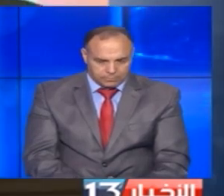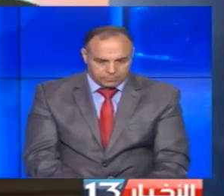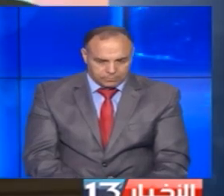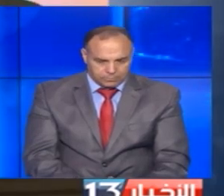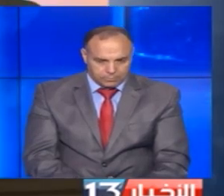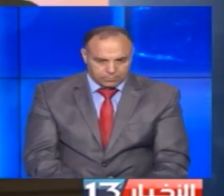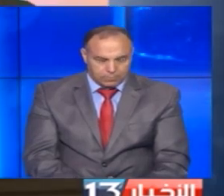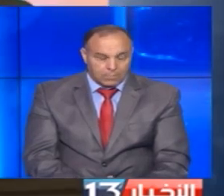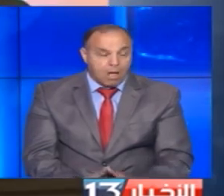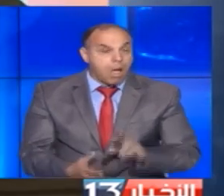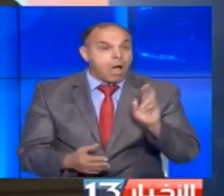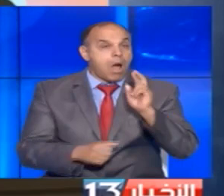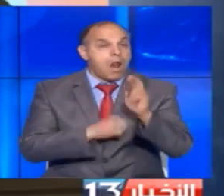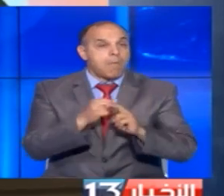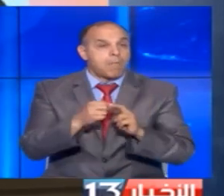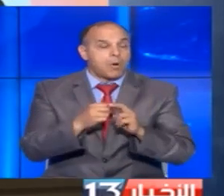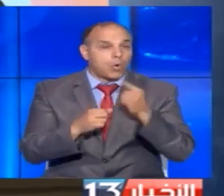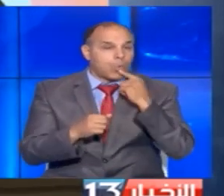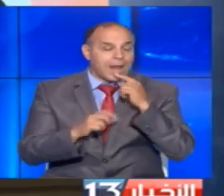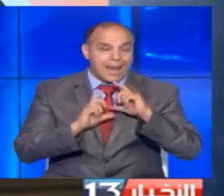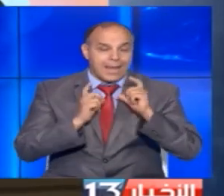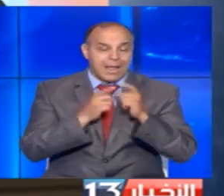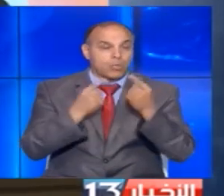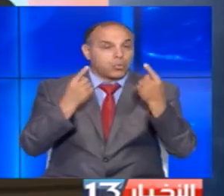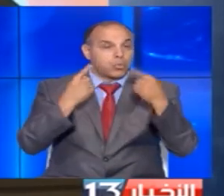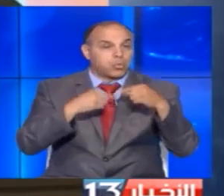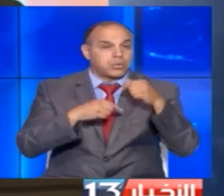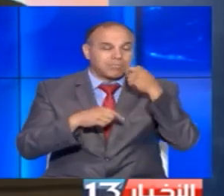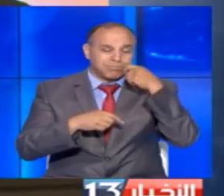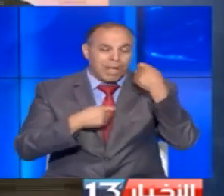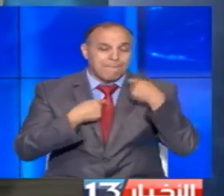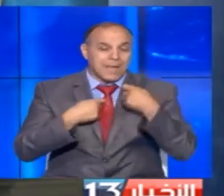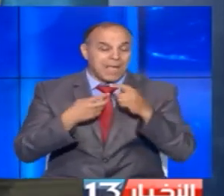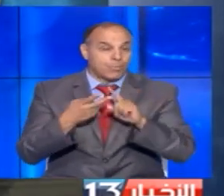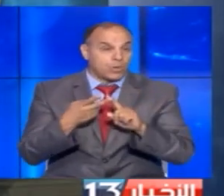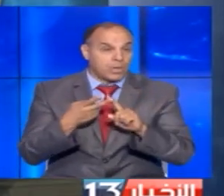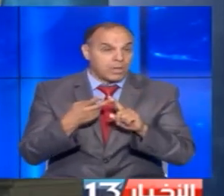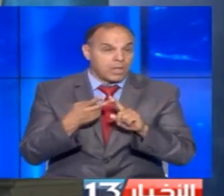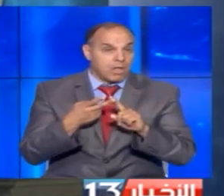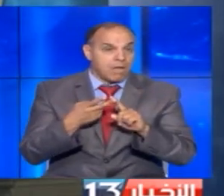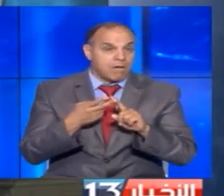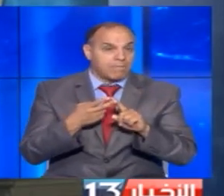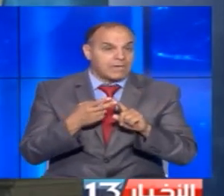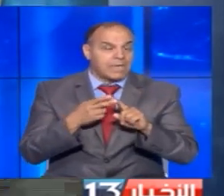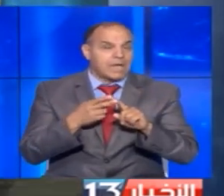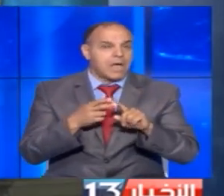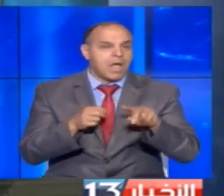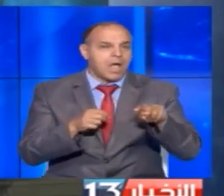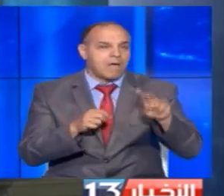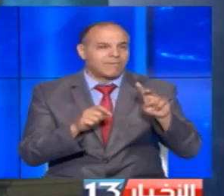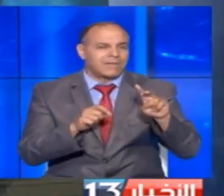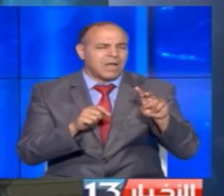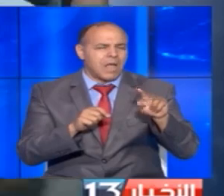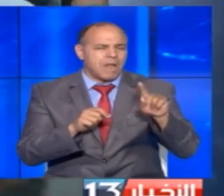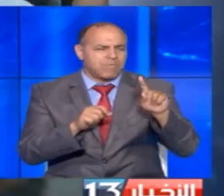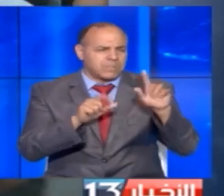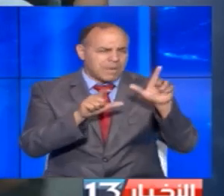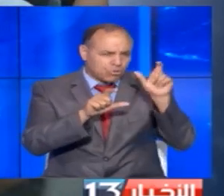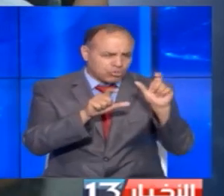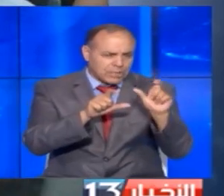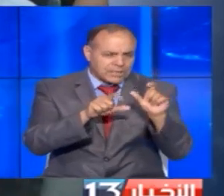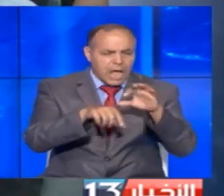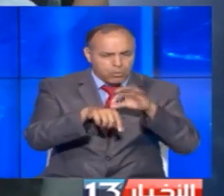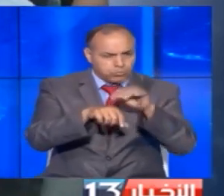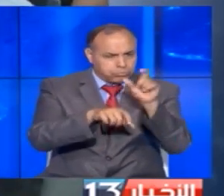ووفق التقرير السنوي للهيئه الوطنيه لمكافحه الاتجار بالاشخاص فان سبعمائه وثمانين حاله ا تجار بالاشخاص